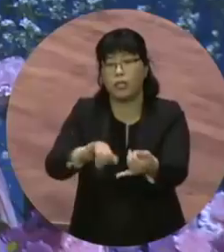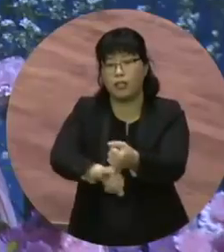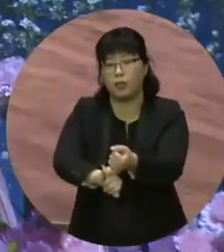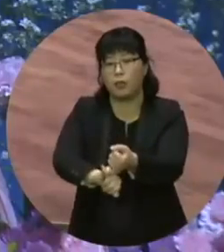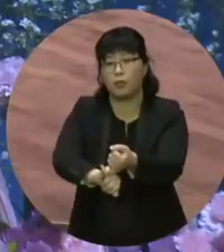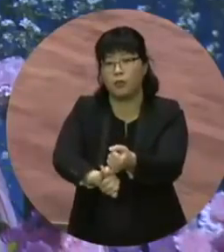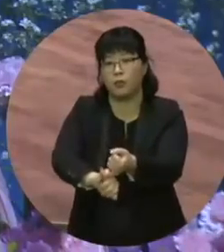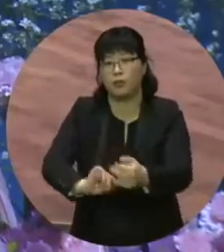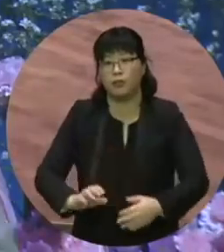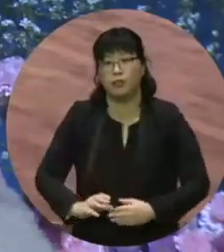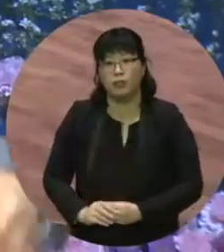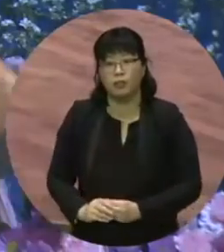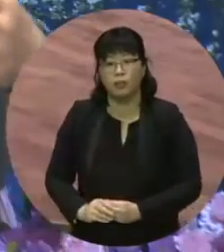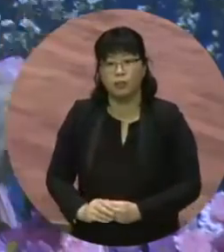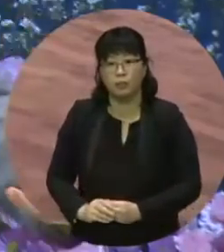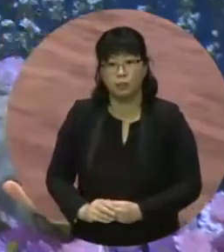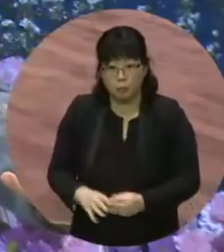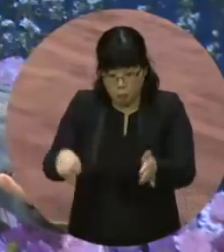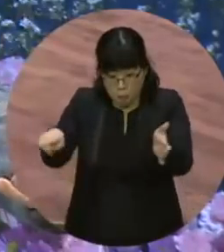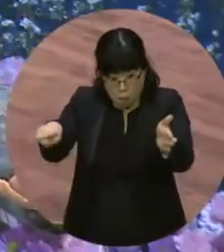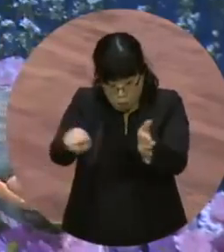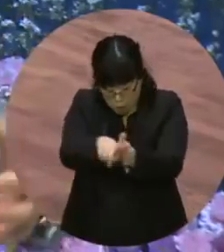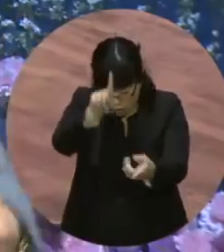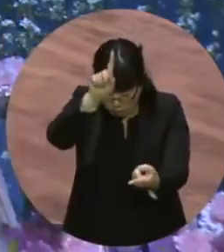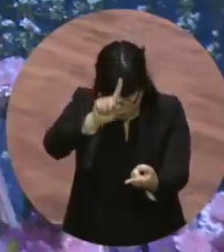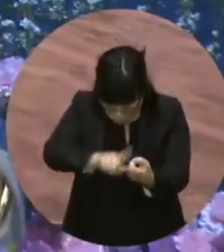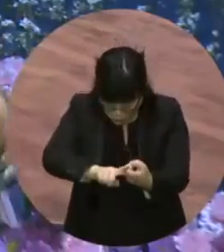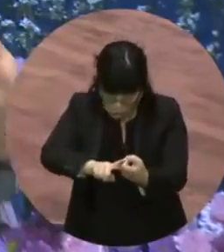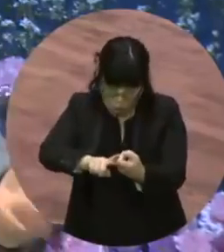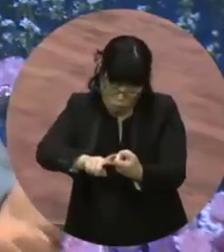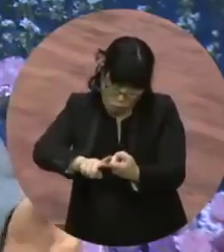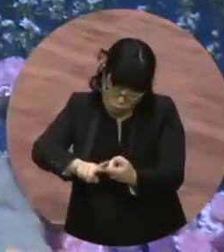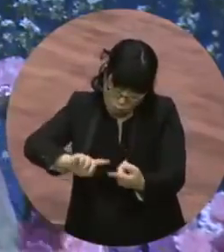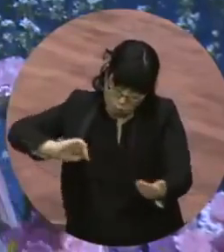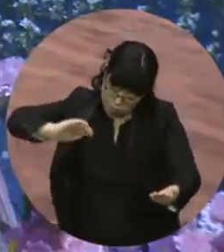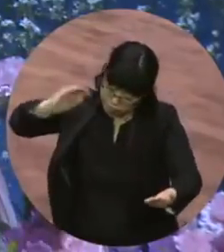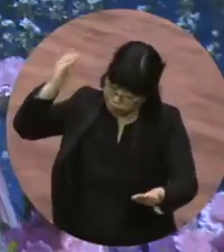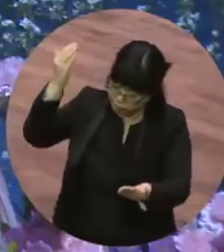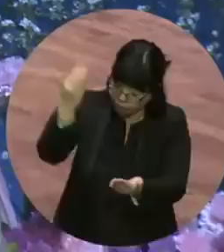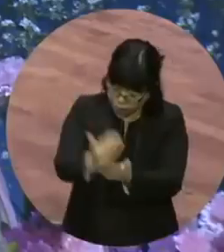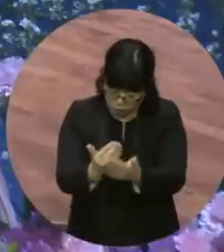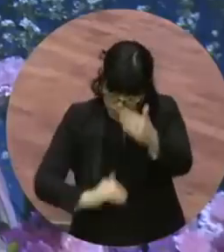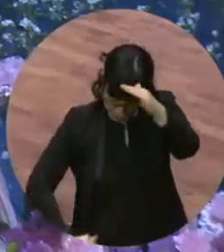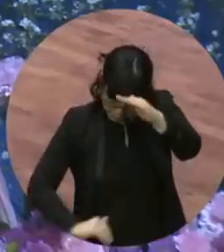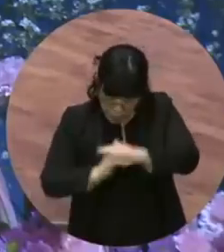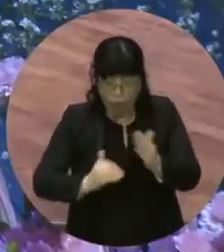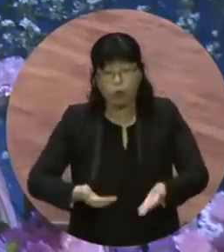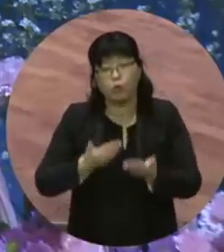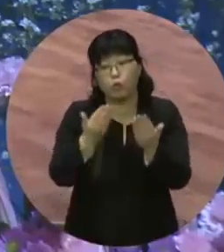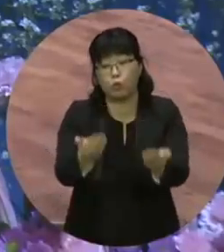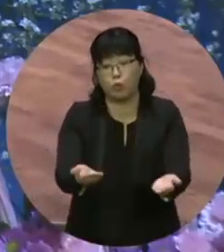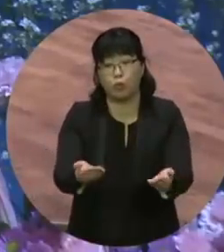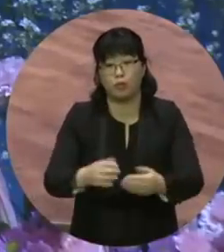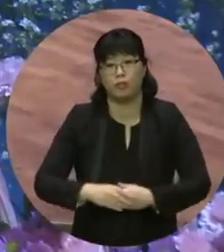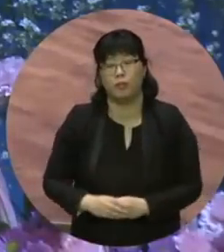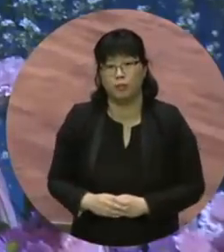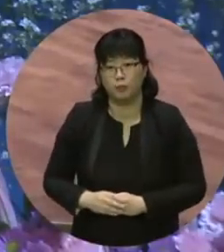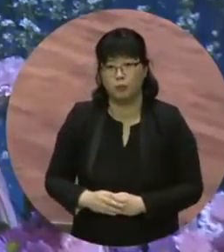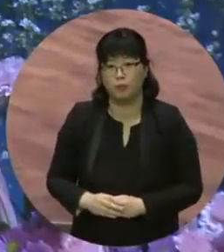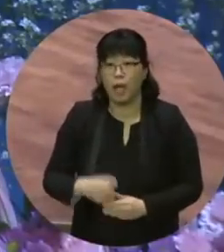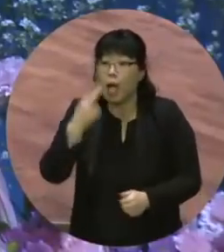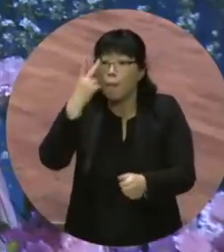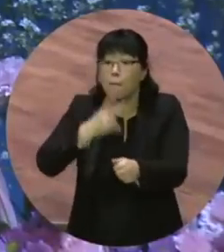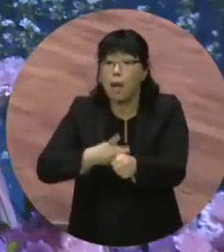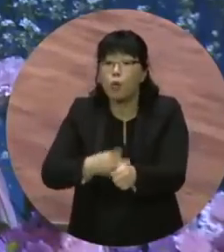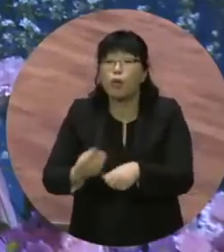하나님이 다 채우신, 이건 믿음대로 채워주신다니까요. 내게 능력 주시지 않아서 내가